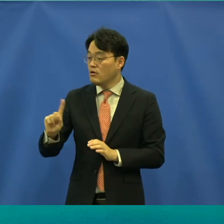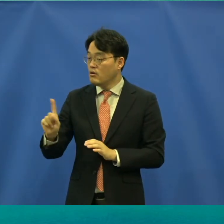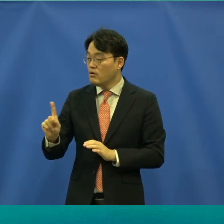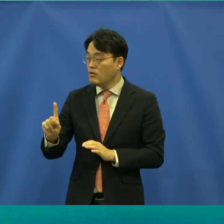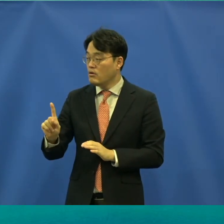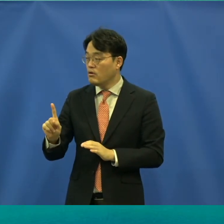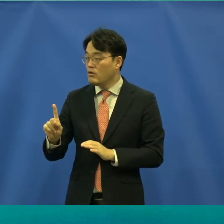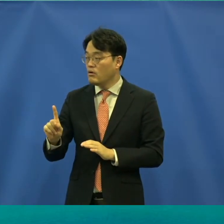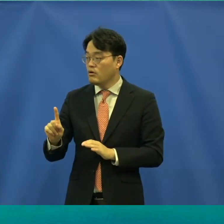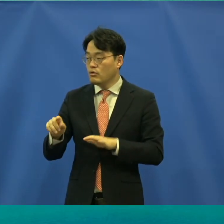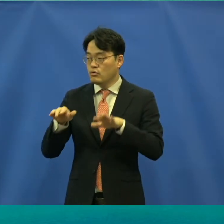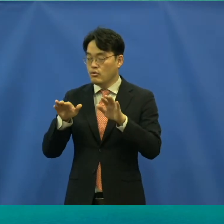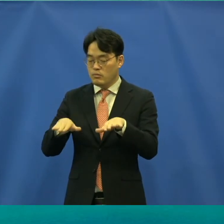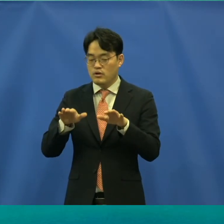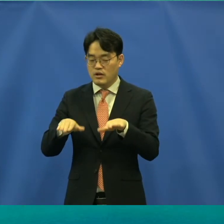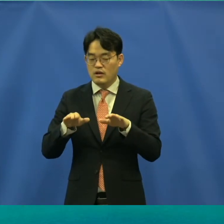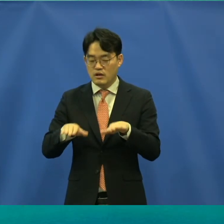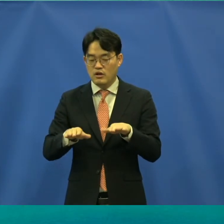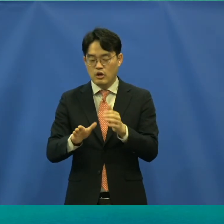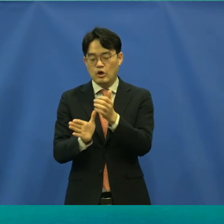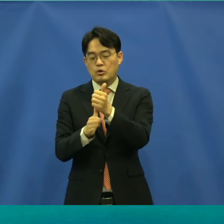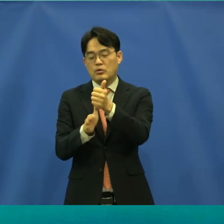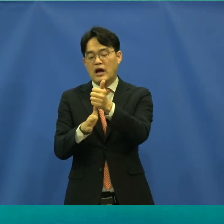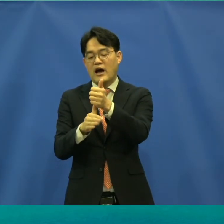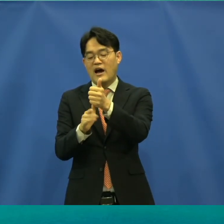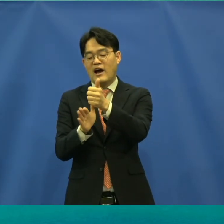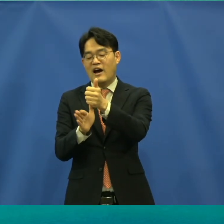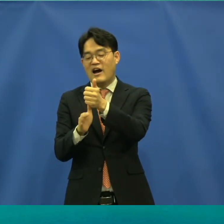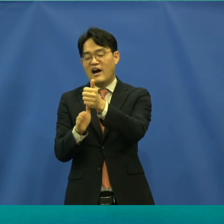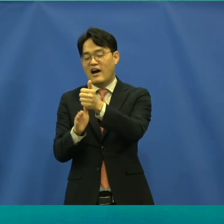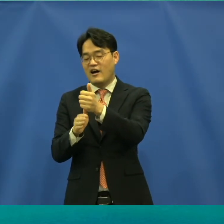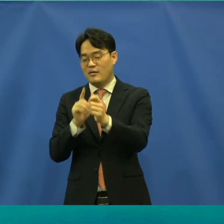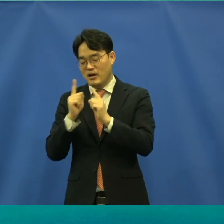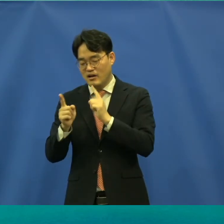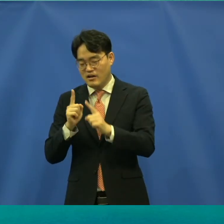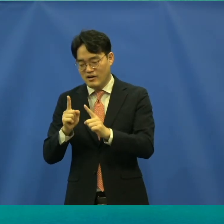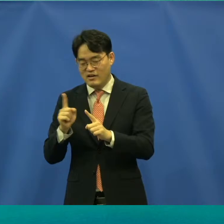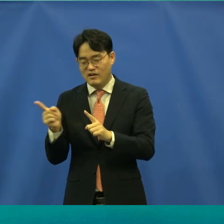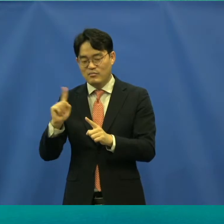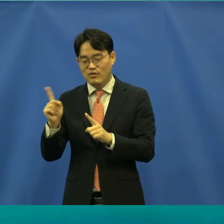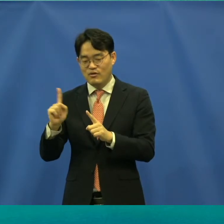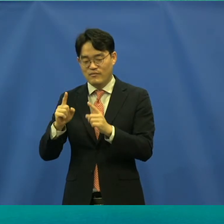그 붕어빵을 뭐 어느 날 하겠다 뭐 그러는데